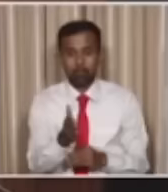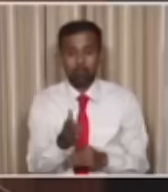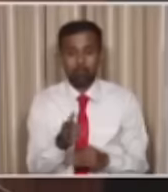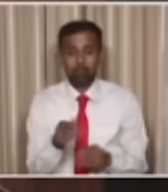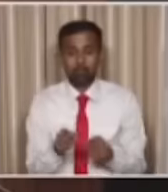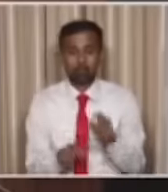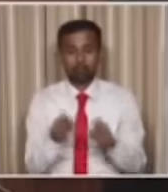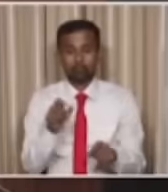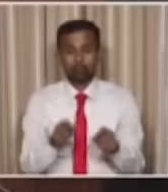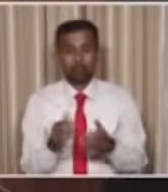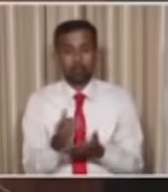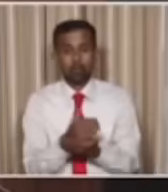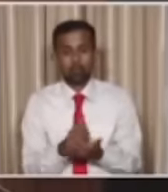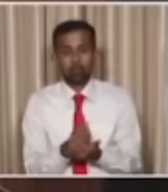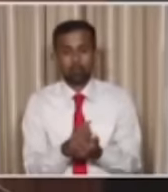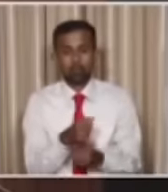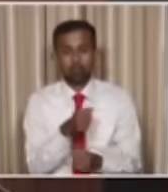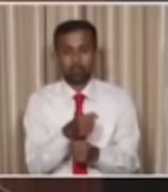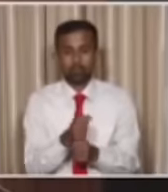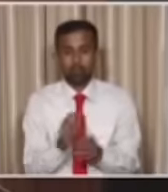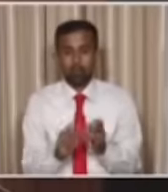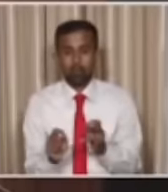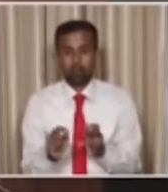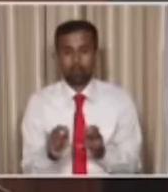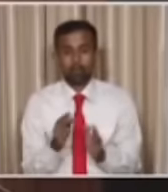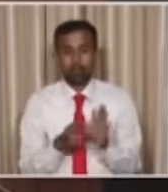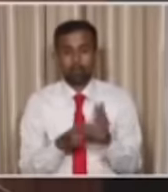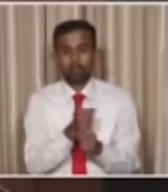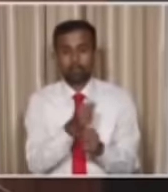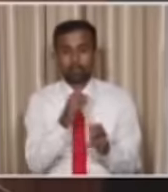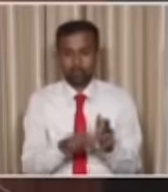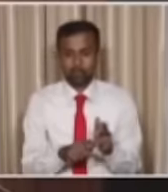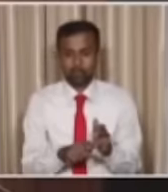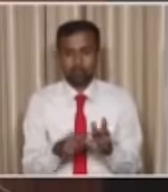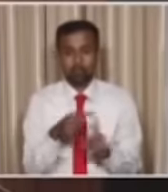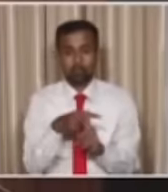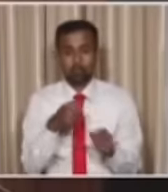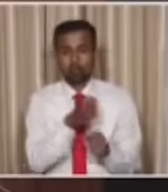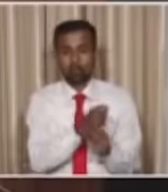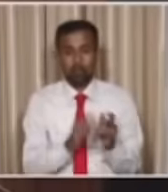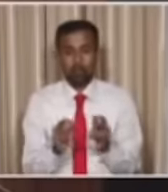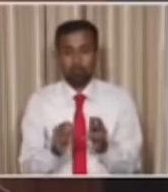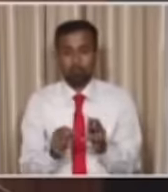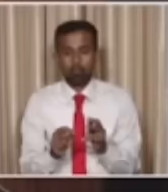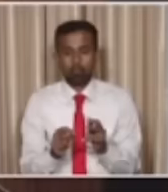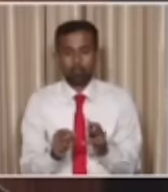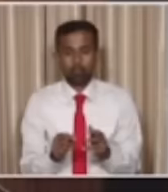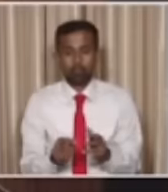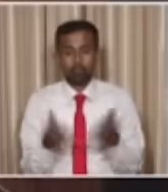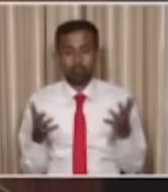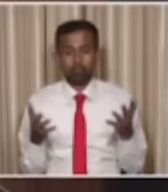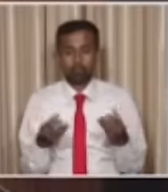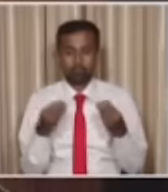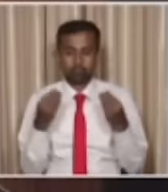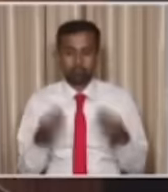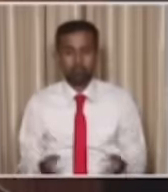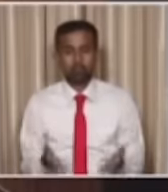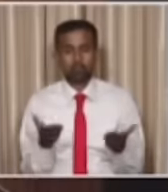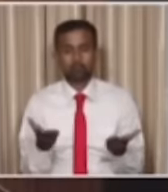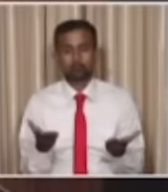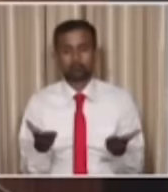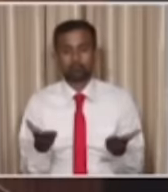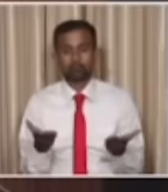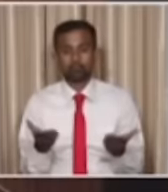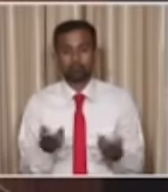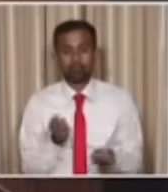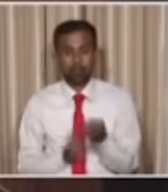අනිත් ස්වාධීන සියලුම රාජ්‍ය ආයතන රාජ්‍ය නොවන ආයතන අර්ධ රාජ්‍ය ආයතන වලට පිළිබඳ මහා බෑන්ත කේන්ද්‍රීය තත්ත්වයක් නිර්මාණය වෙනවා. ඒක නිසා